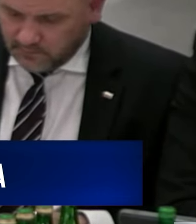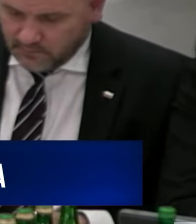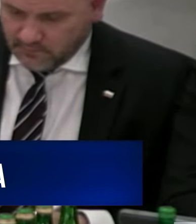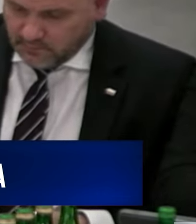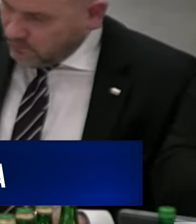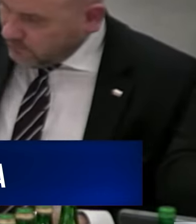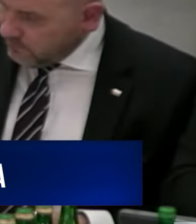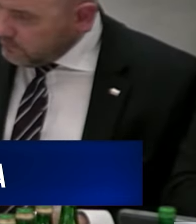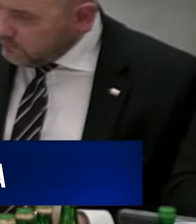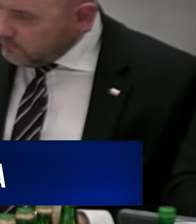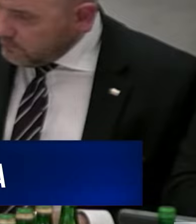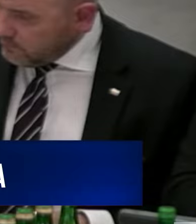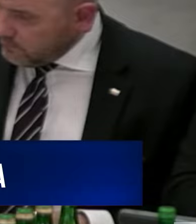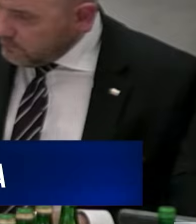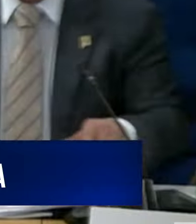Kto jest przeciw?